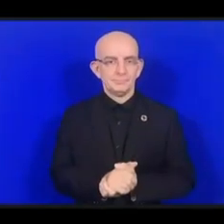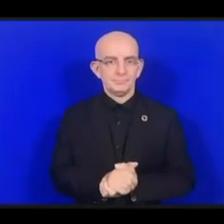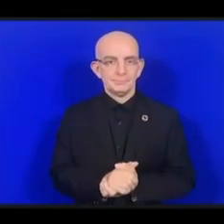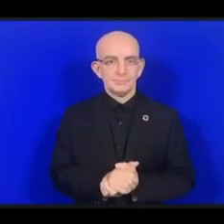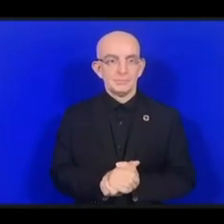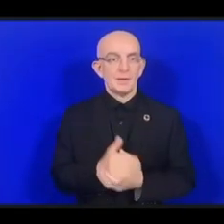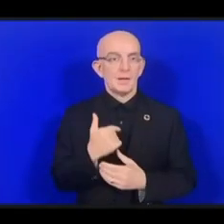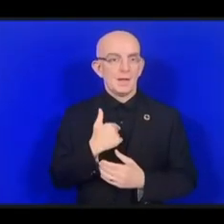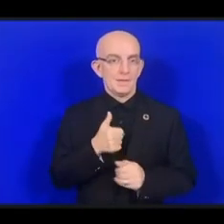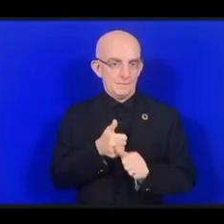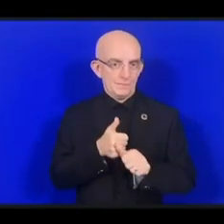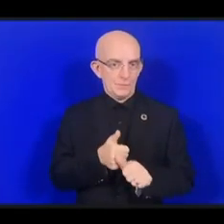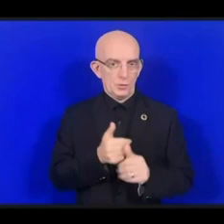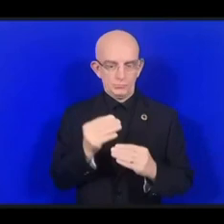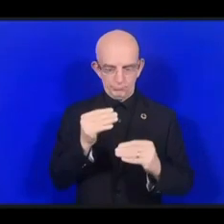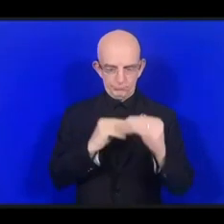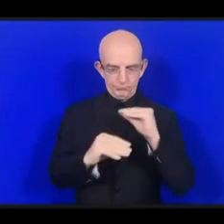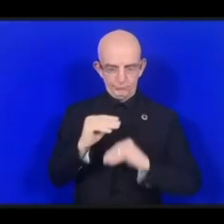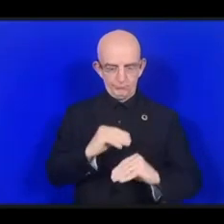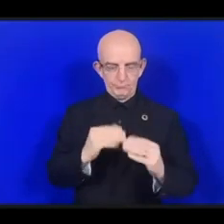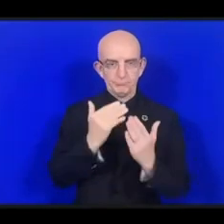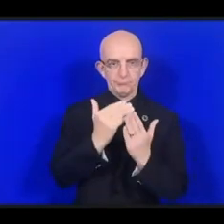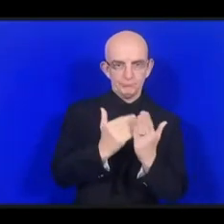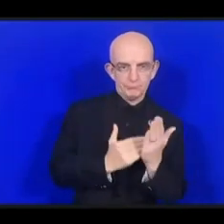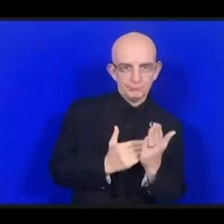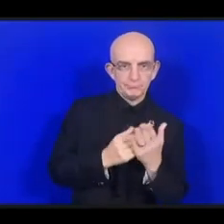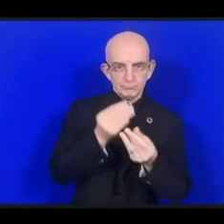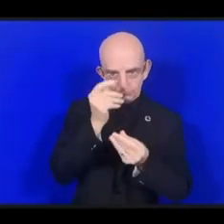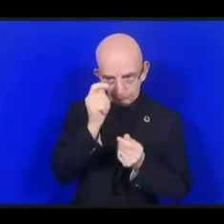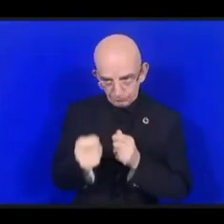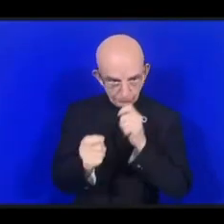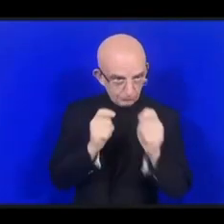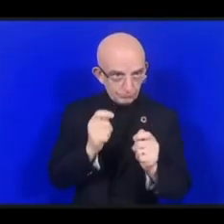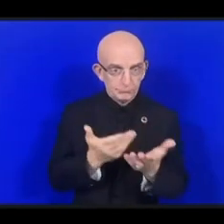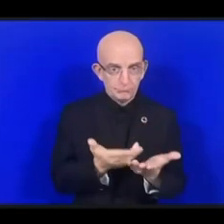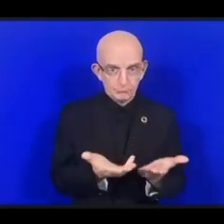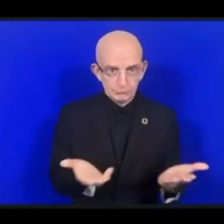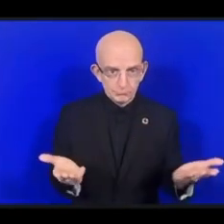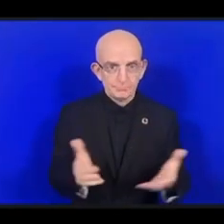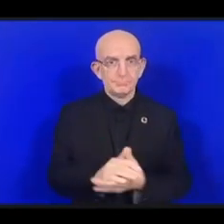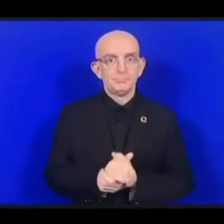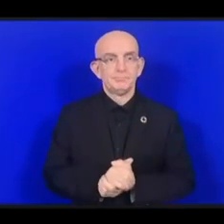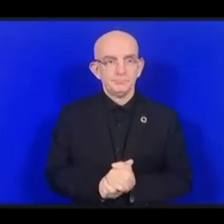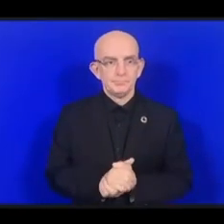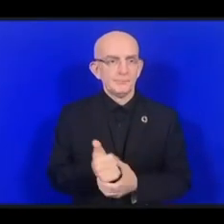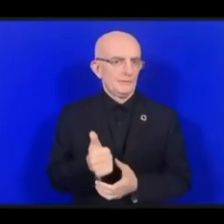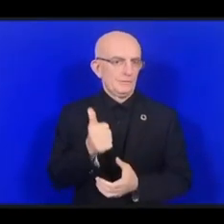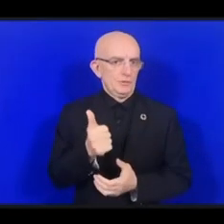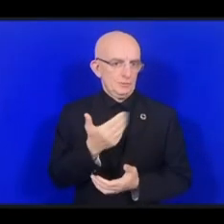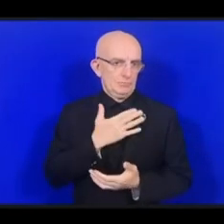办方，尤其是东道国，在过去五天对我们的热情款待。